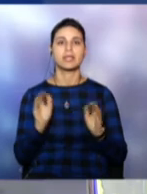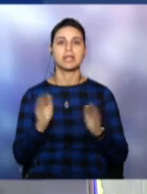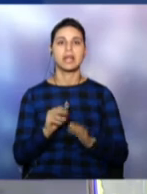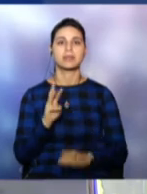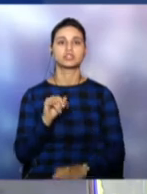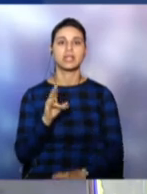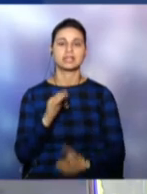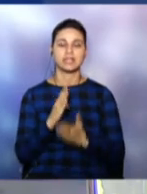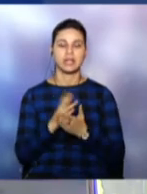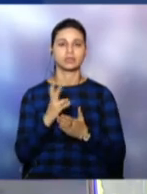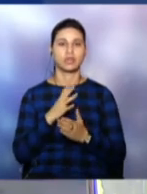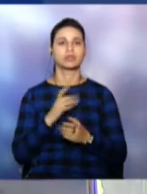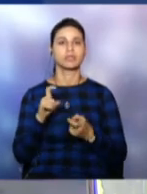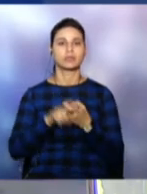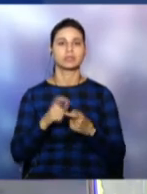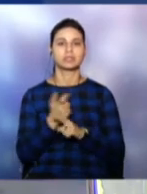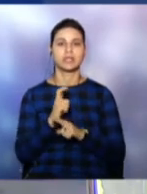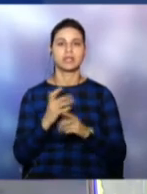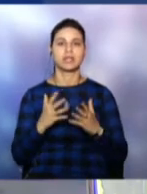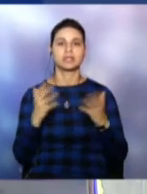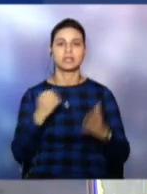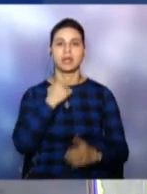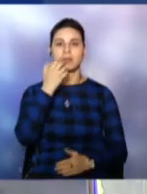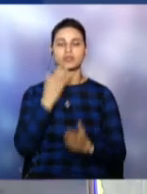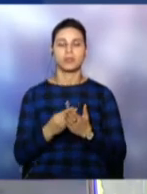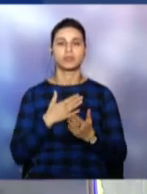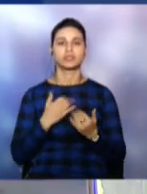ვიყოთ დამოკიდებულები. ძალიან დიდი მადლობა ჩვენთან სტუმრობისთვის,